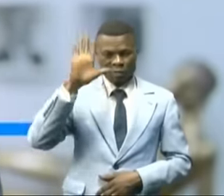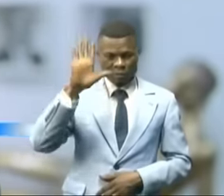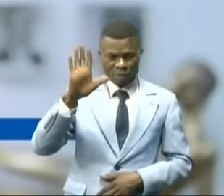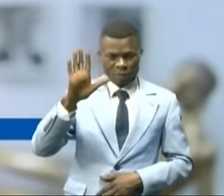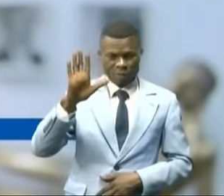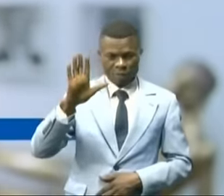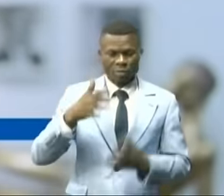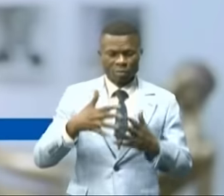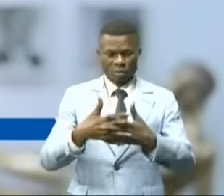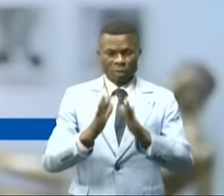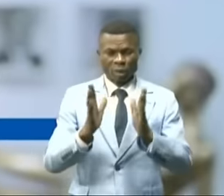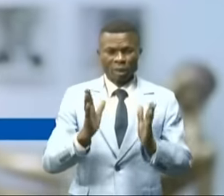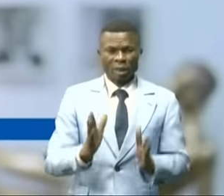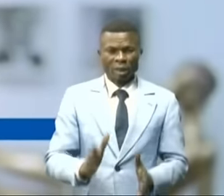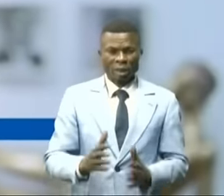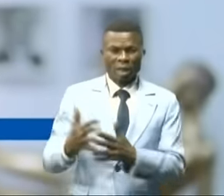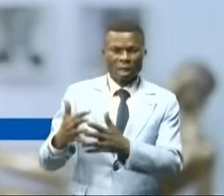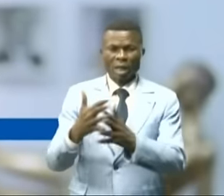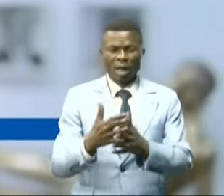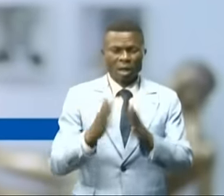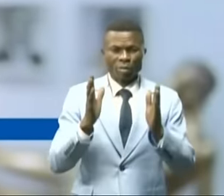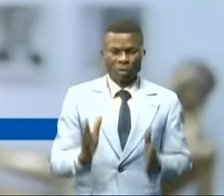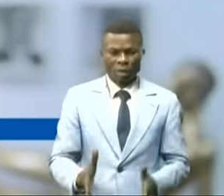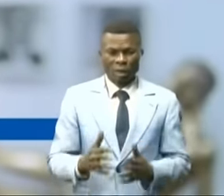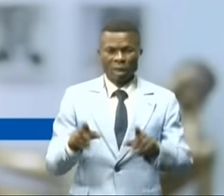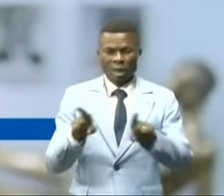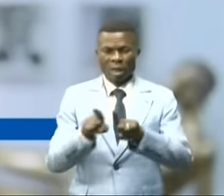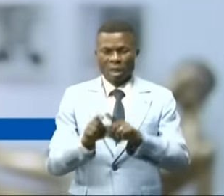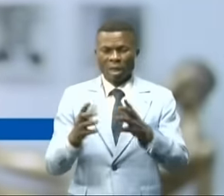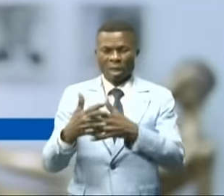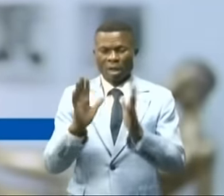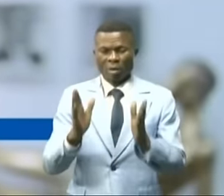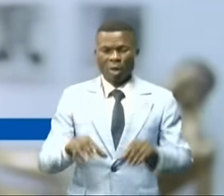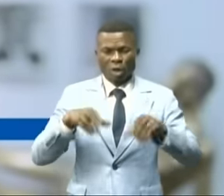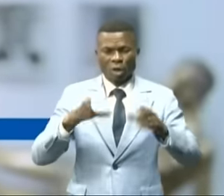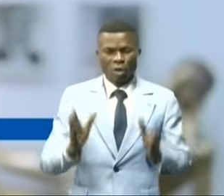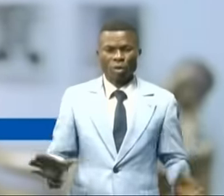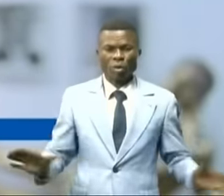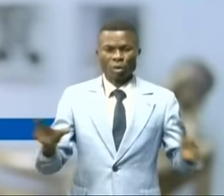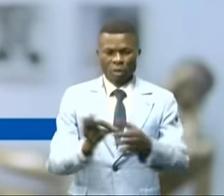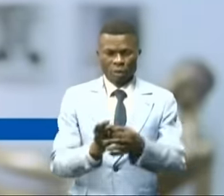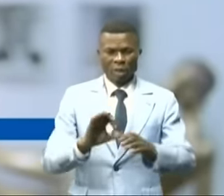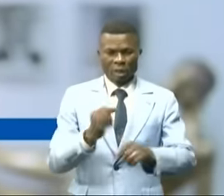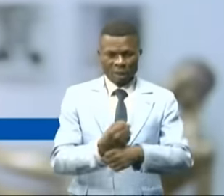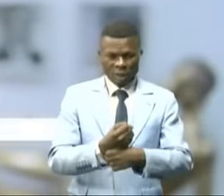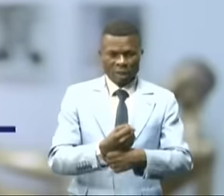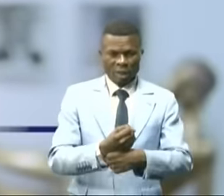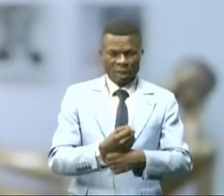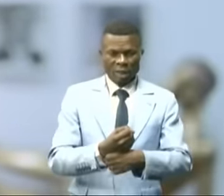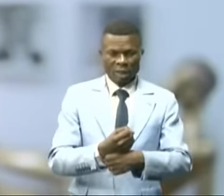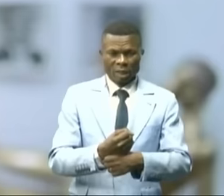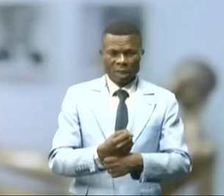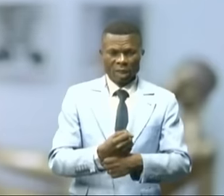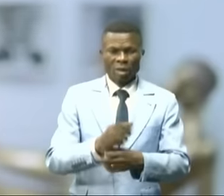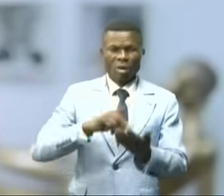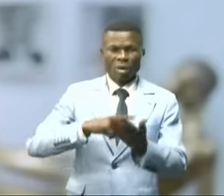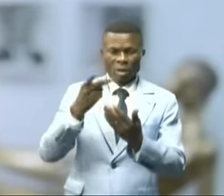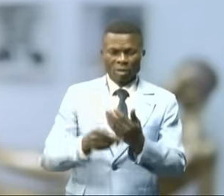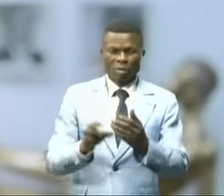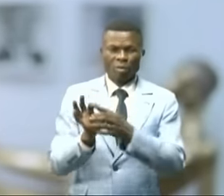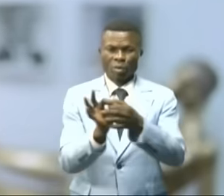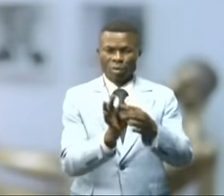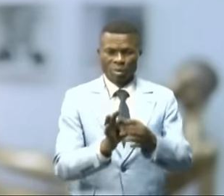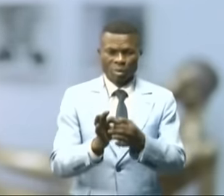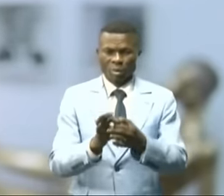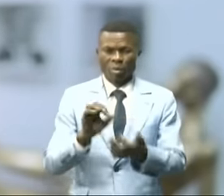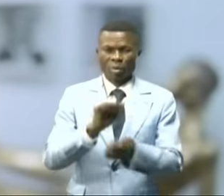les partenaires américains et les partenaires congolais vont devoir établir une sorte de cadre de collaboration dans